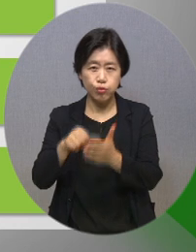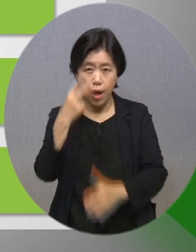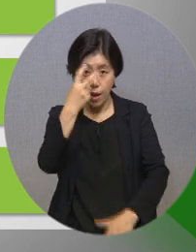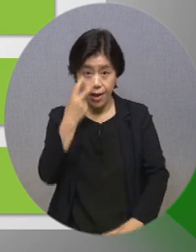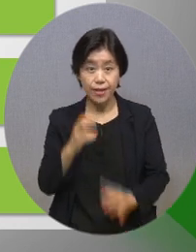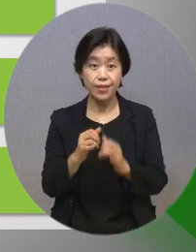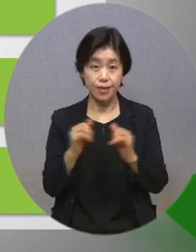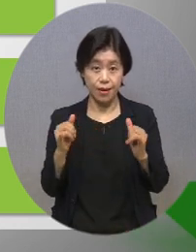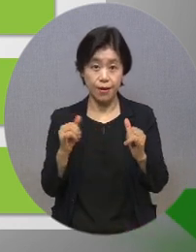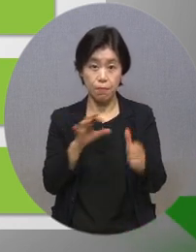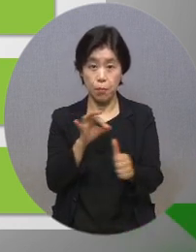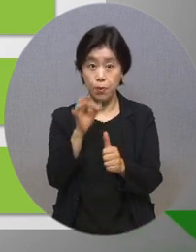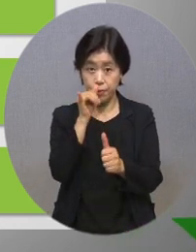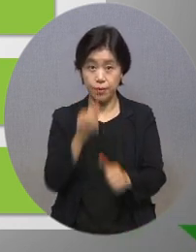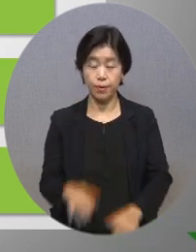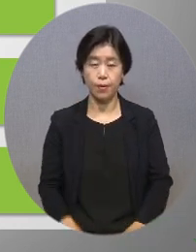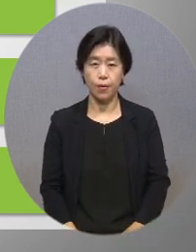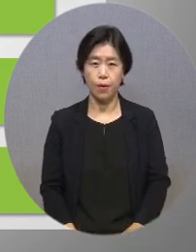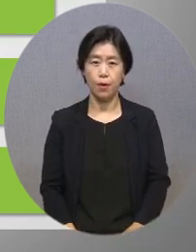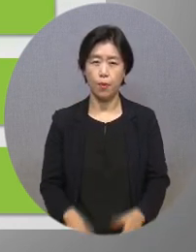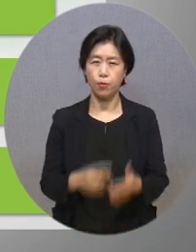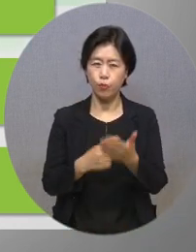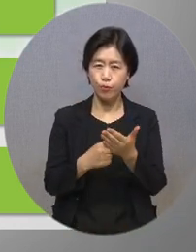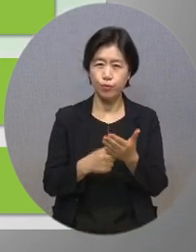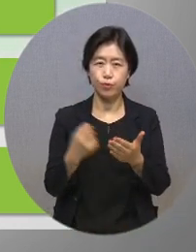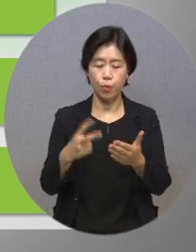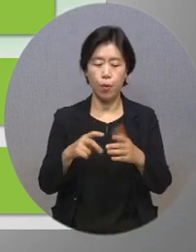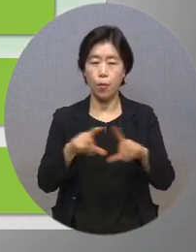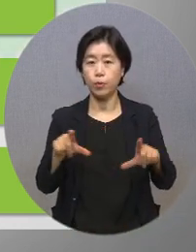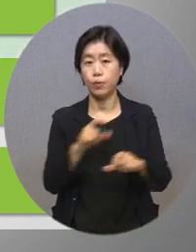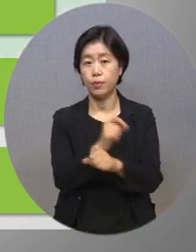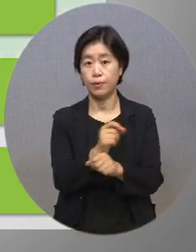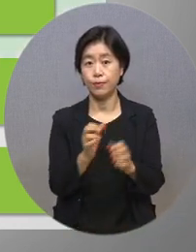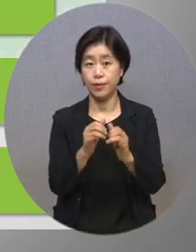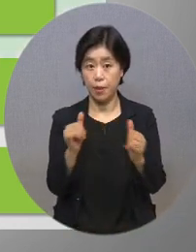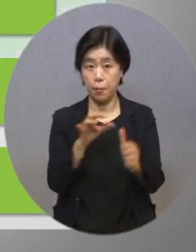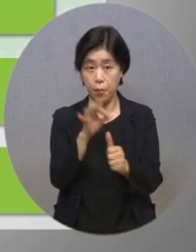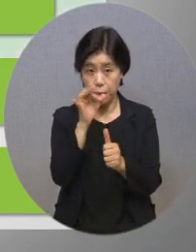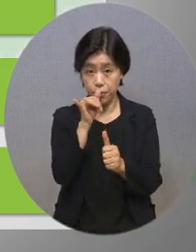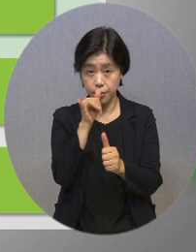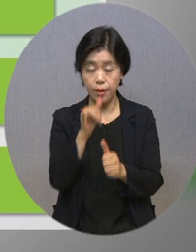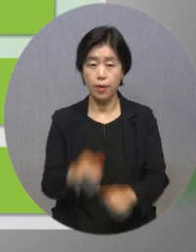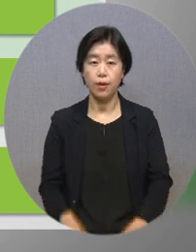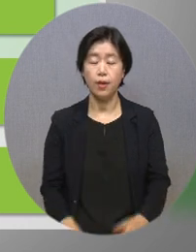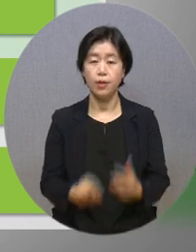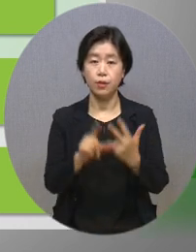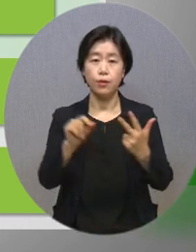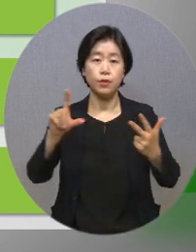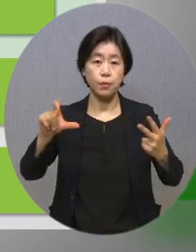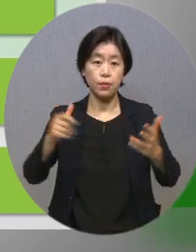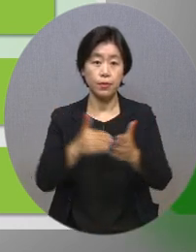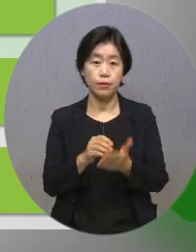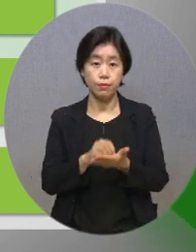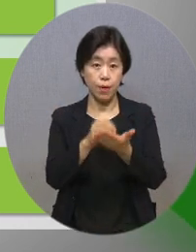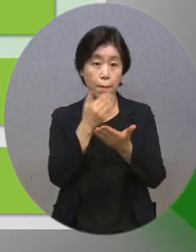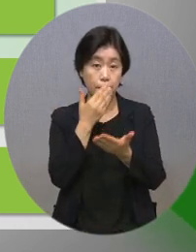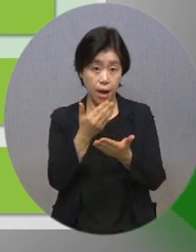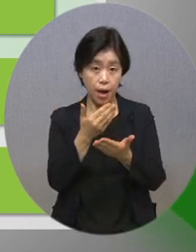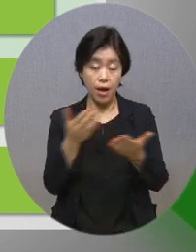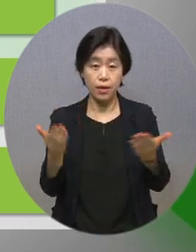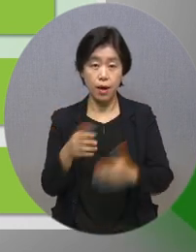국립농산물품질관리원 경기지원에서 총무 및 일반 사무원을 모집합니다. 접수 마감일은 7월 15일까지며